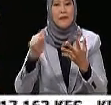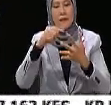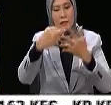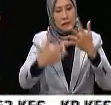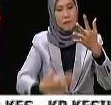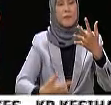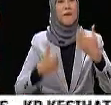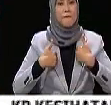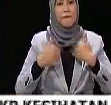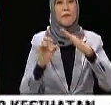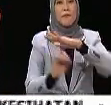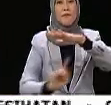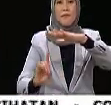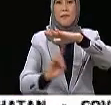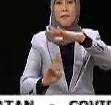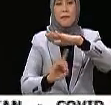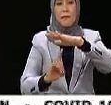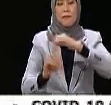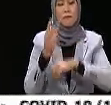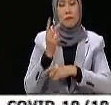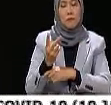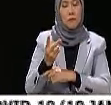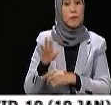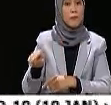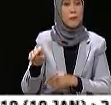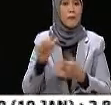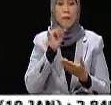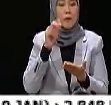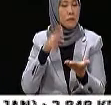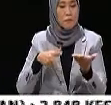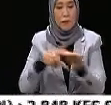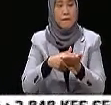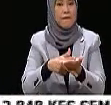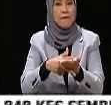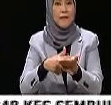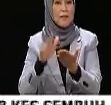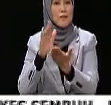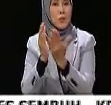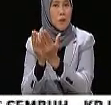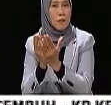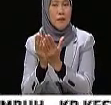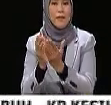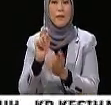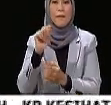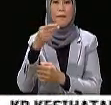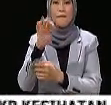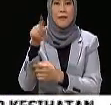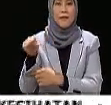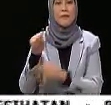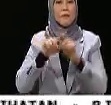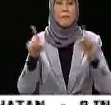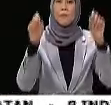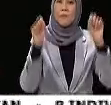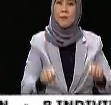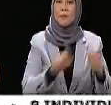dasar-dasar yang kita buat untuk kita enggak melihat mereka itu bukan saja terhenti zakat tapi saja kalau boleh mereka itu juga